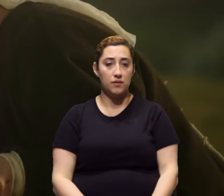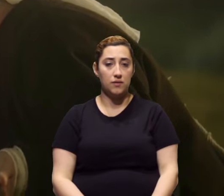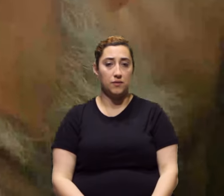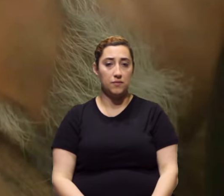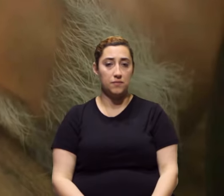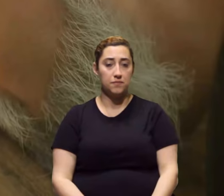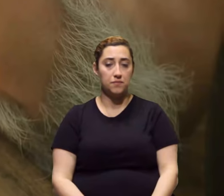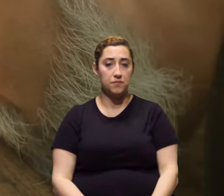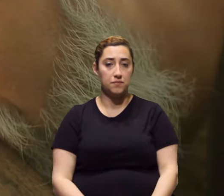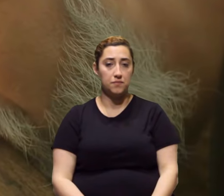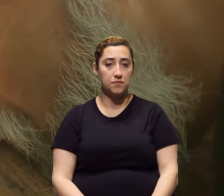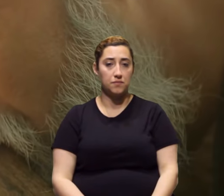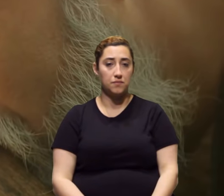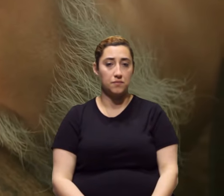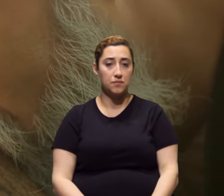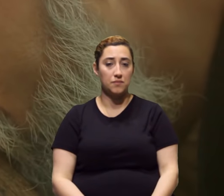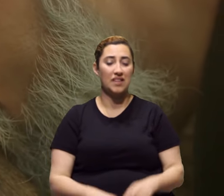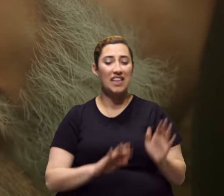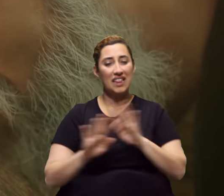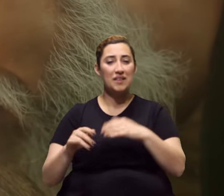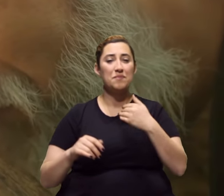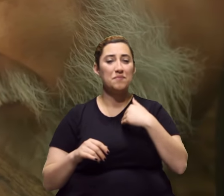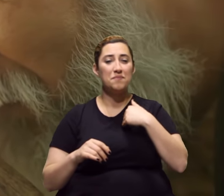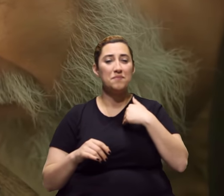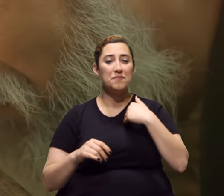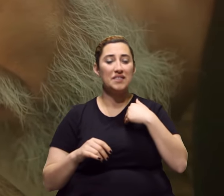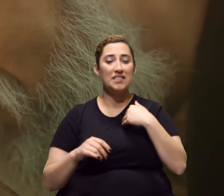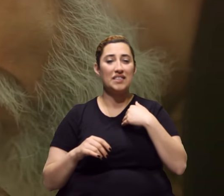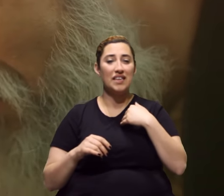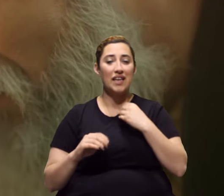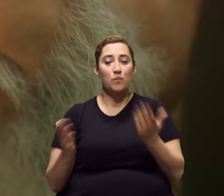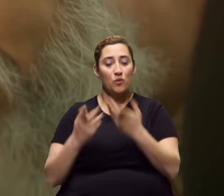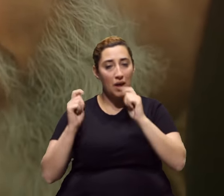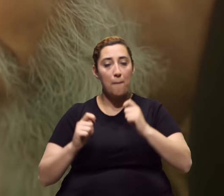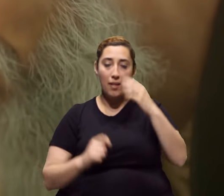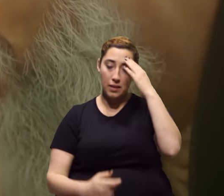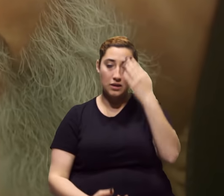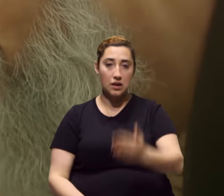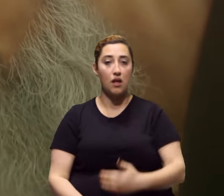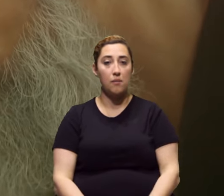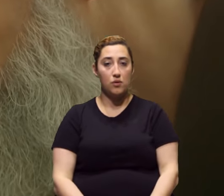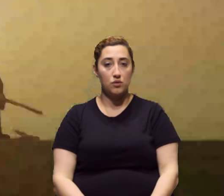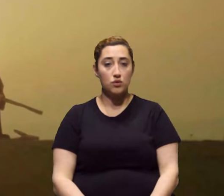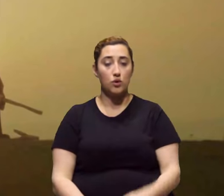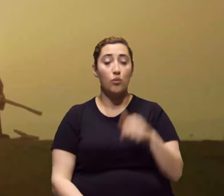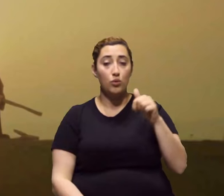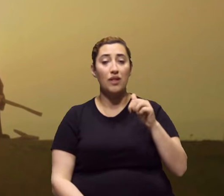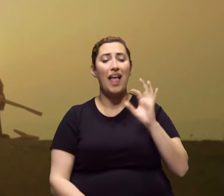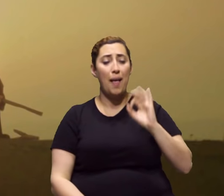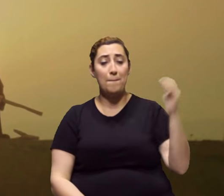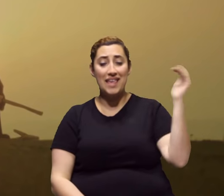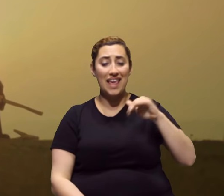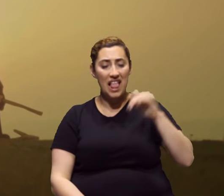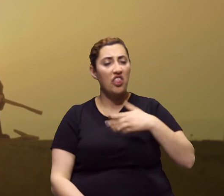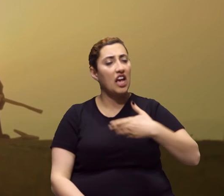İtip bizi makbereye koyanlara selam olsun. Bunda hep